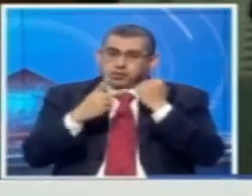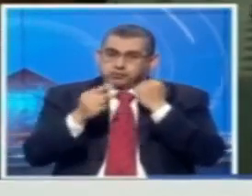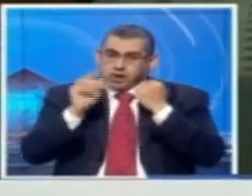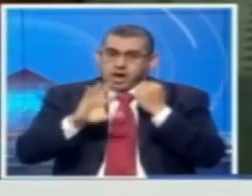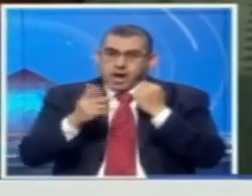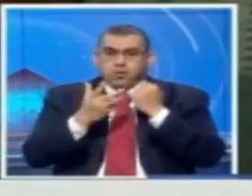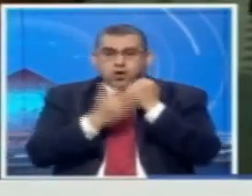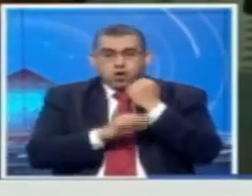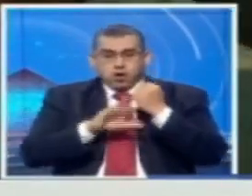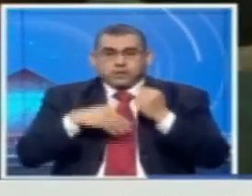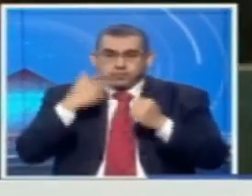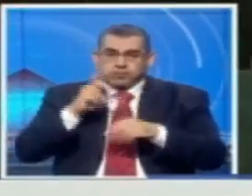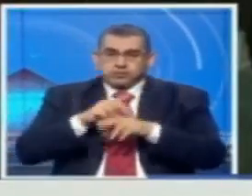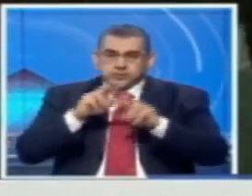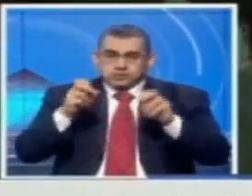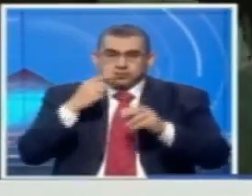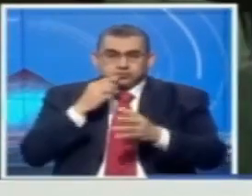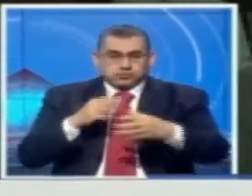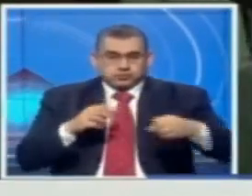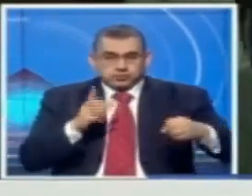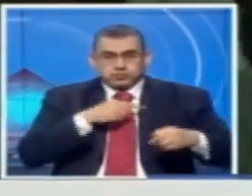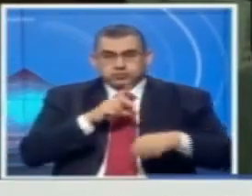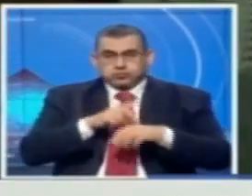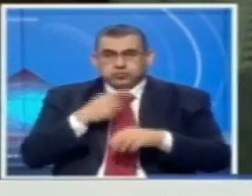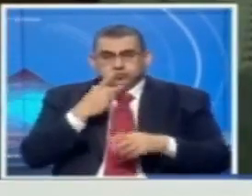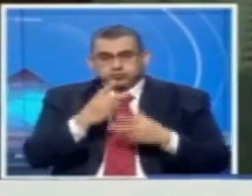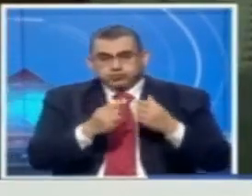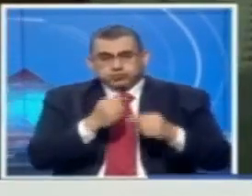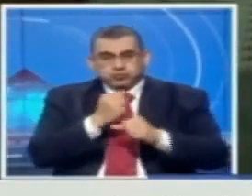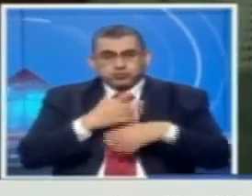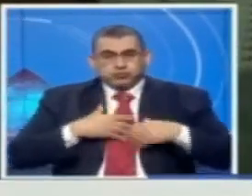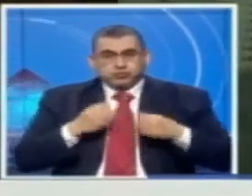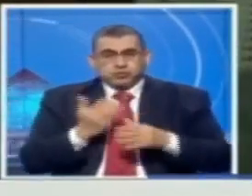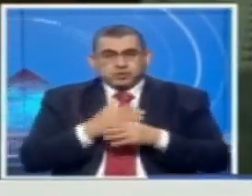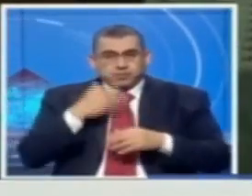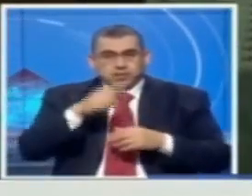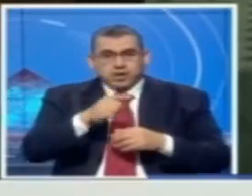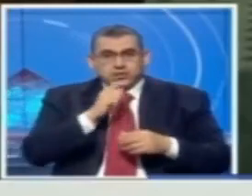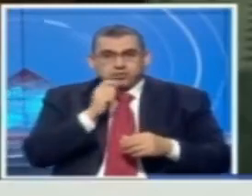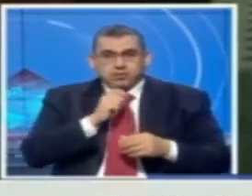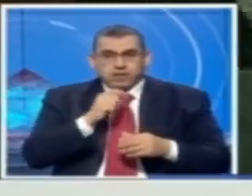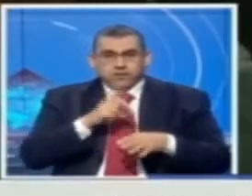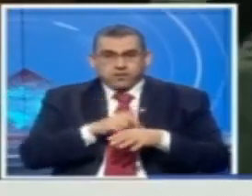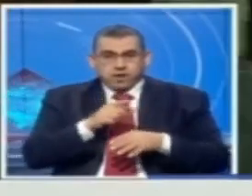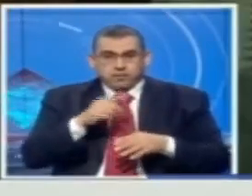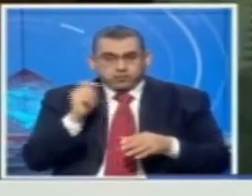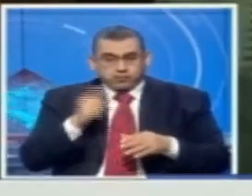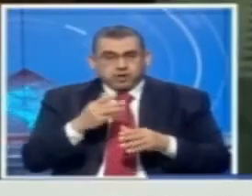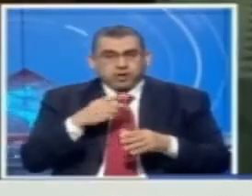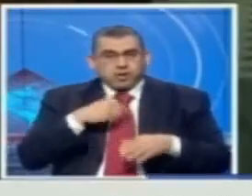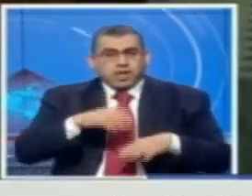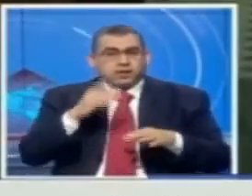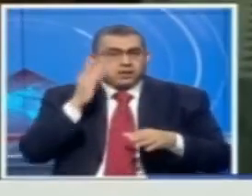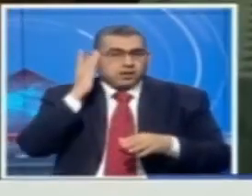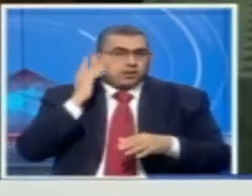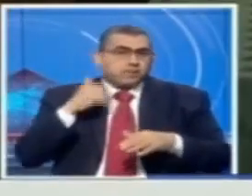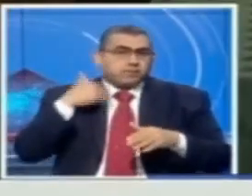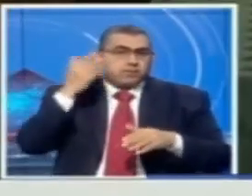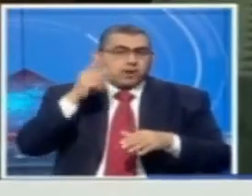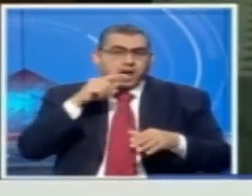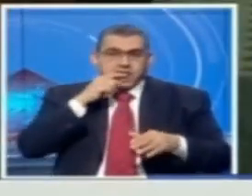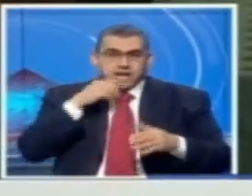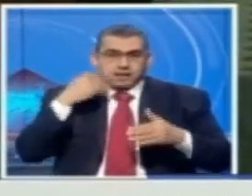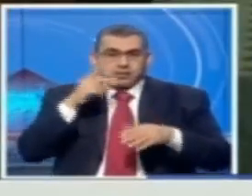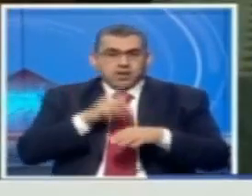ما تتم نقدر نستقبل البيبي دوت ونقدر نعالجه علشان في حاجات لهم ما تعالجتش في الاول ما بيبقاش ليها لازمه بعد كده